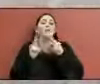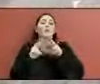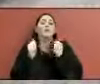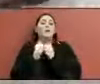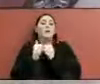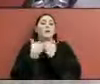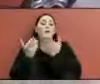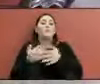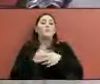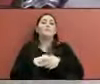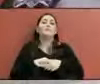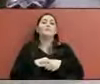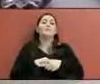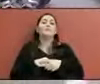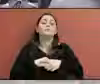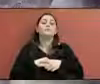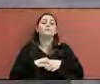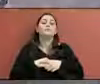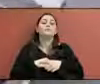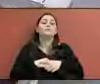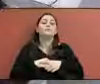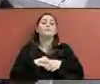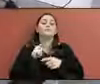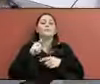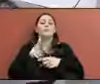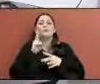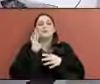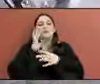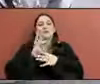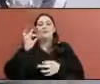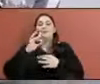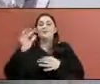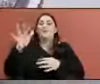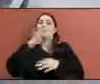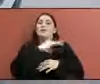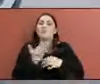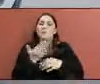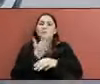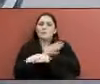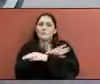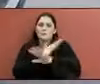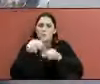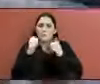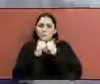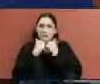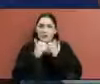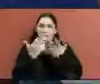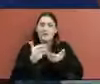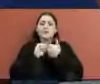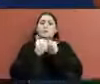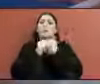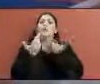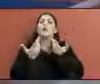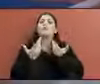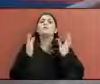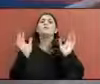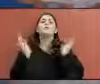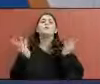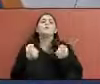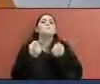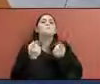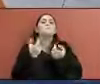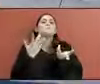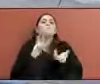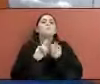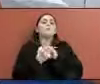yanında bu vatandaşlarımıza biz sporsal faaliyetler, müzik